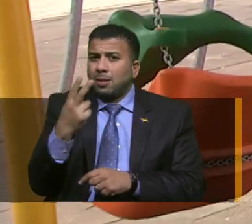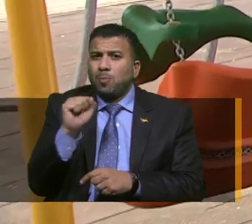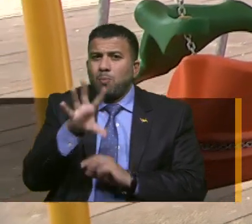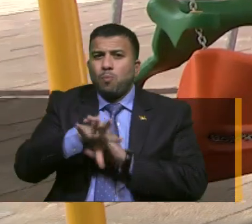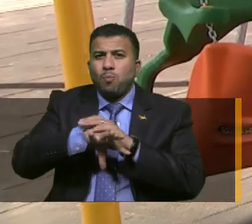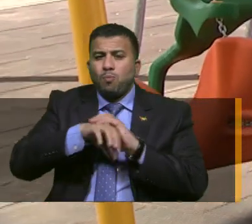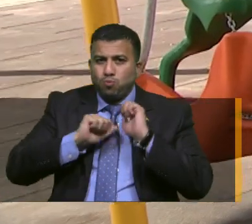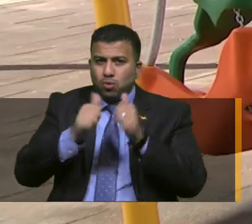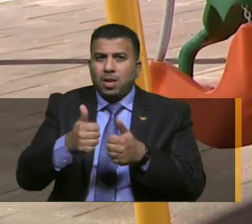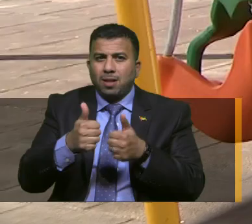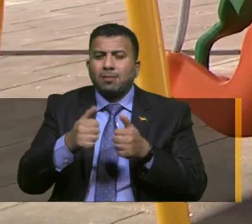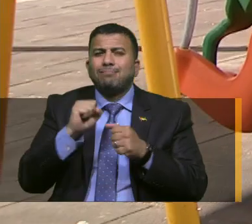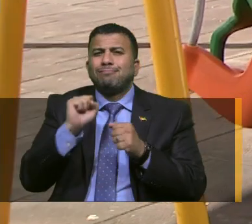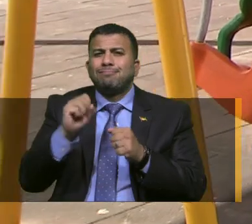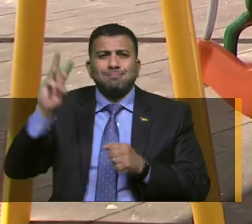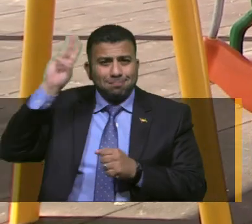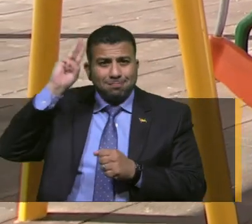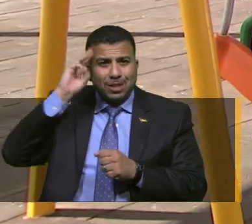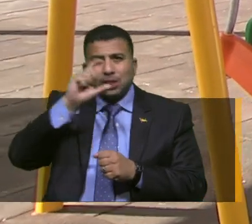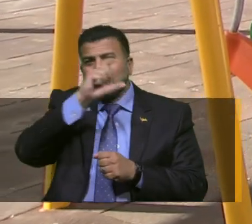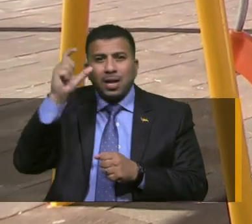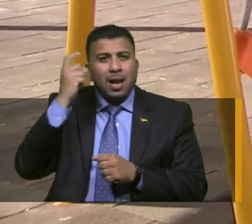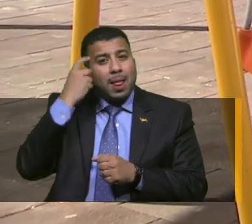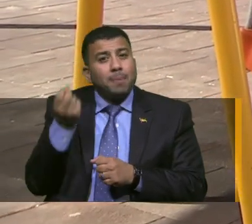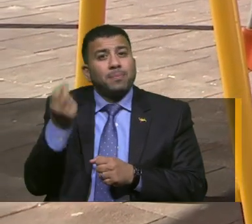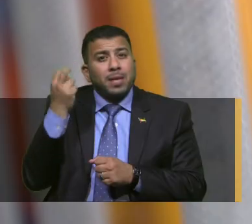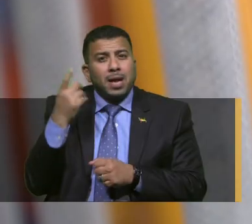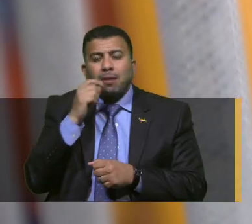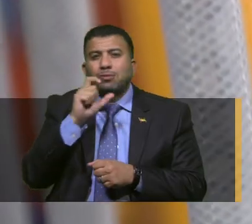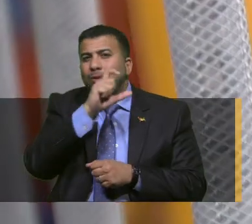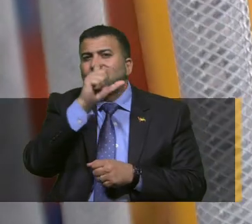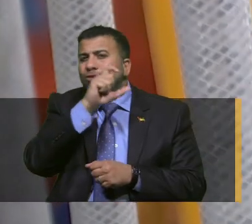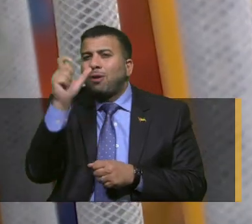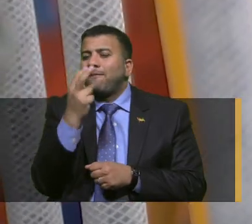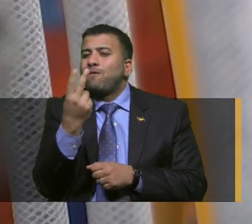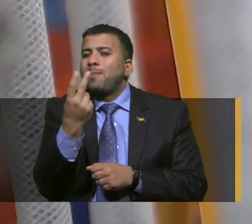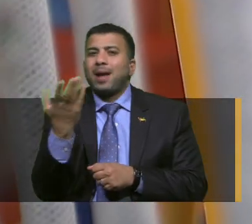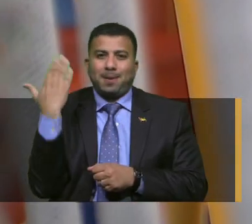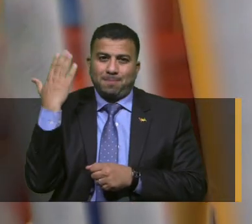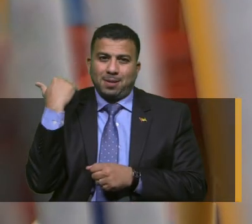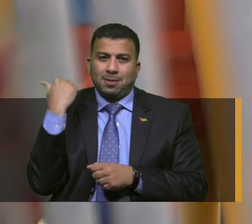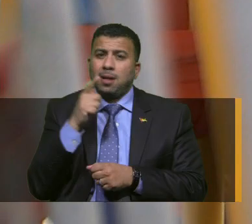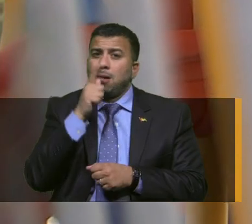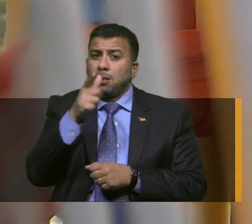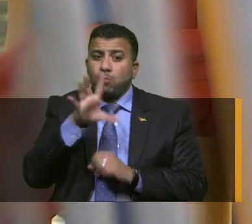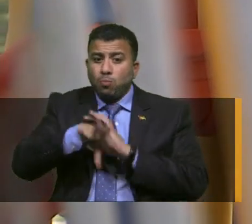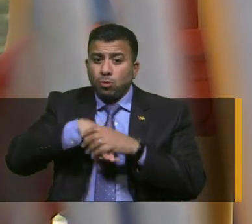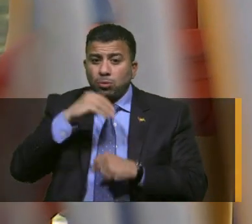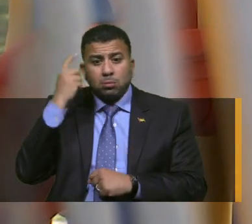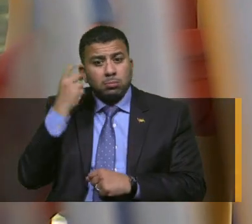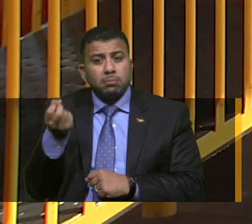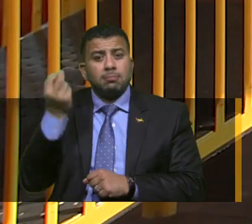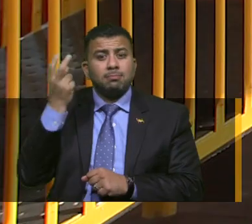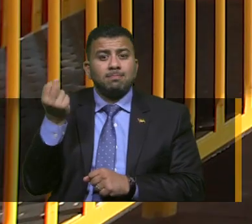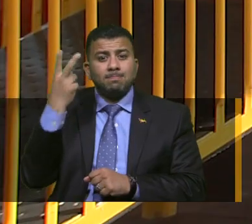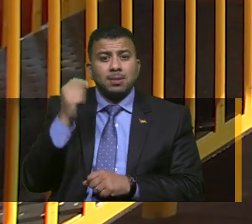خلال مشاركة المفوضية في شهر الإمارات للابتكار فبراير الماضي. وأشار إلى أن هذا المشروع